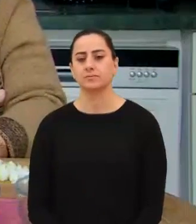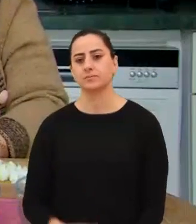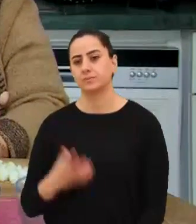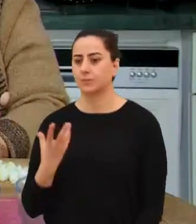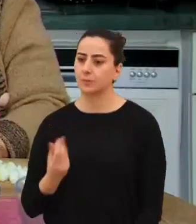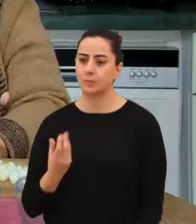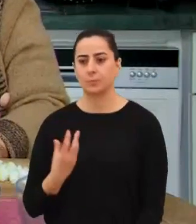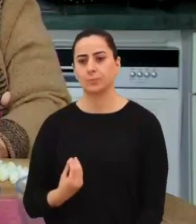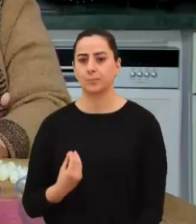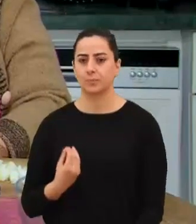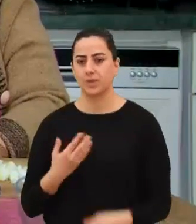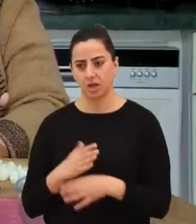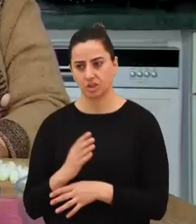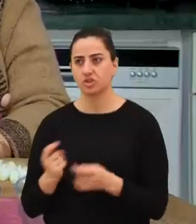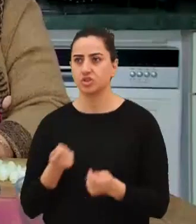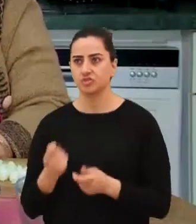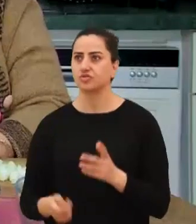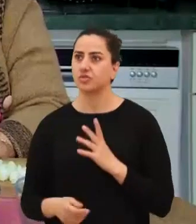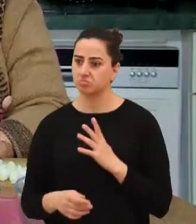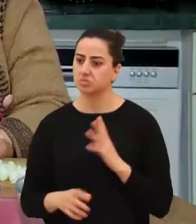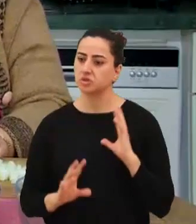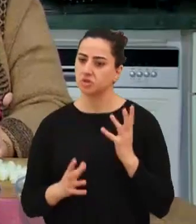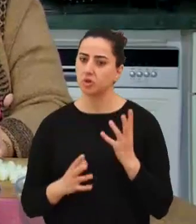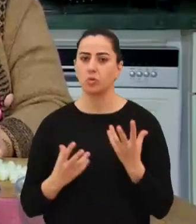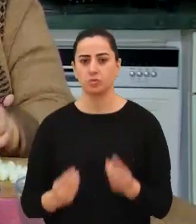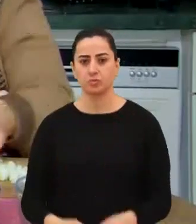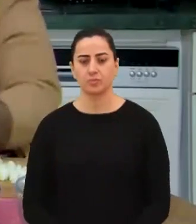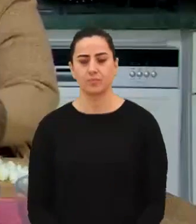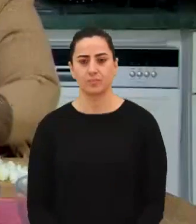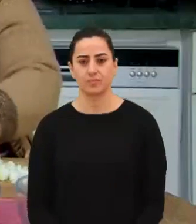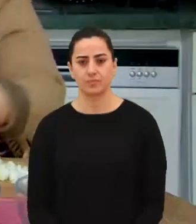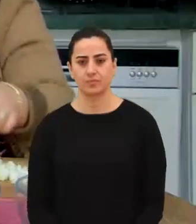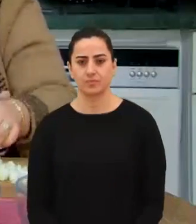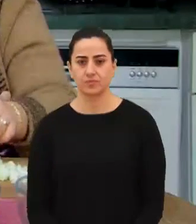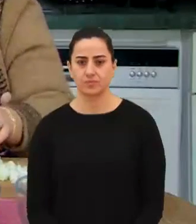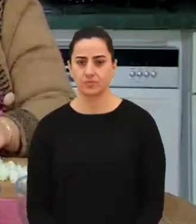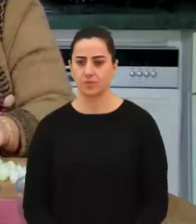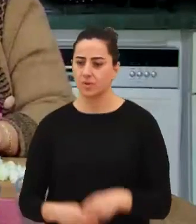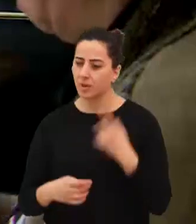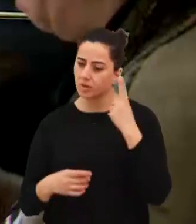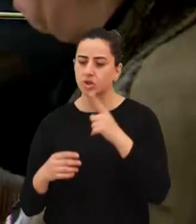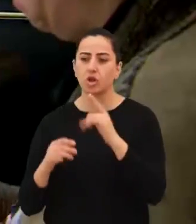Anlaşıldı. Demek ki gerçekten işi varmış Şükrü'nün ha. Arazi Spor'da top koşturmaya gitmedi.